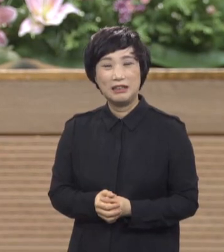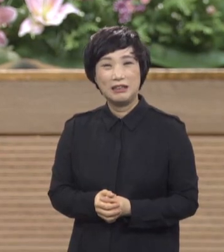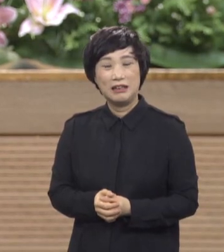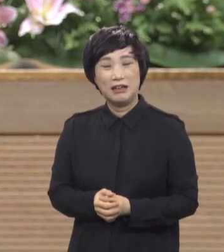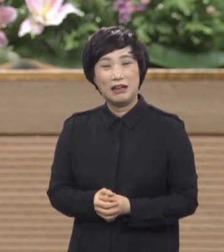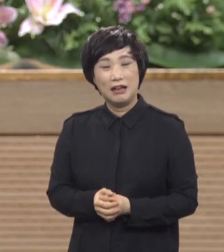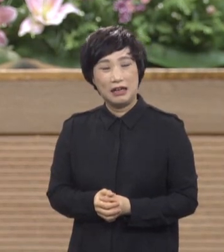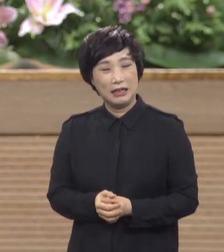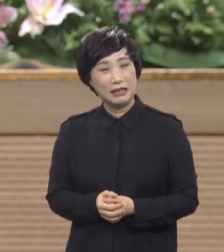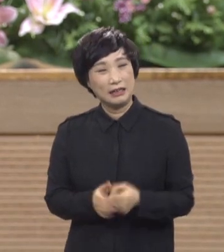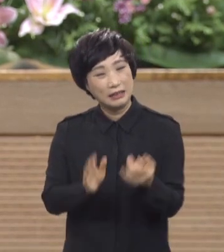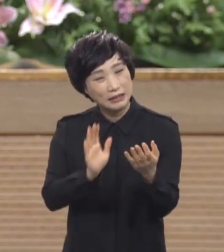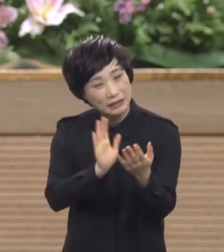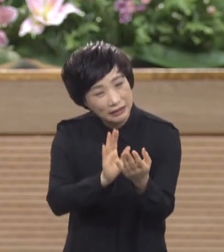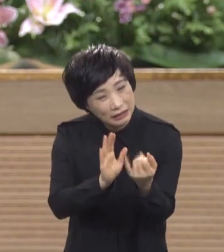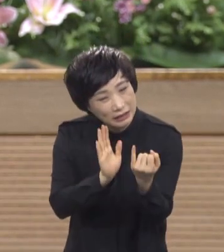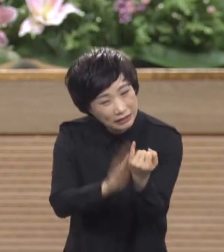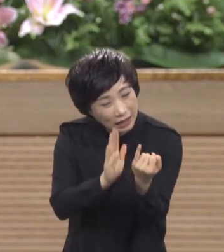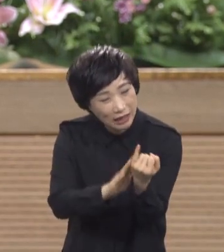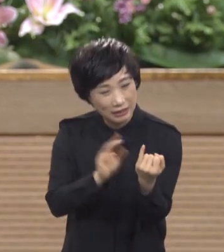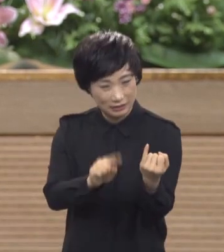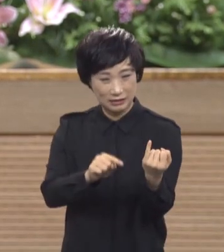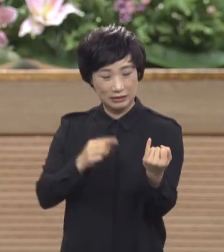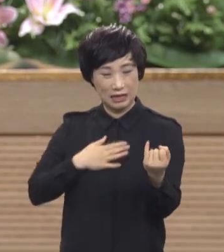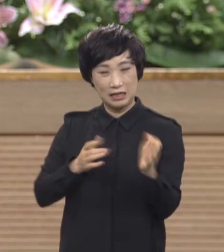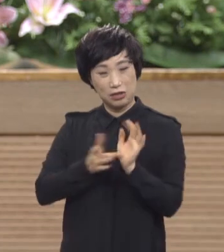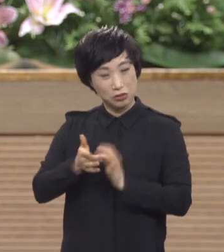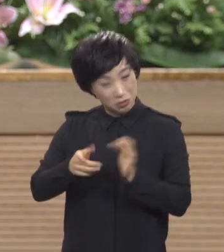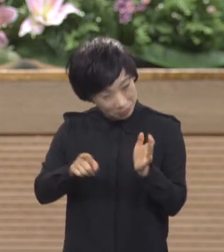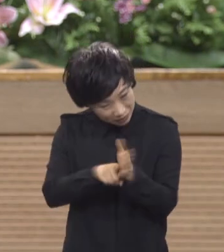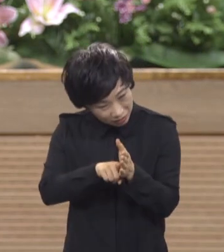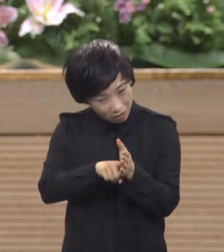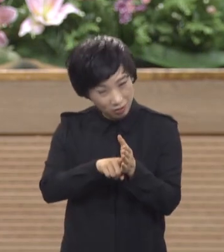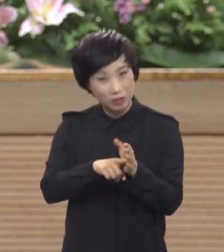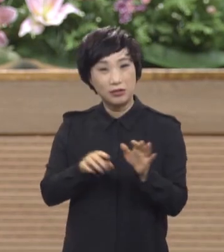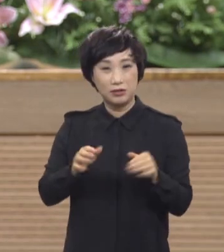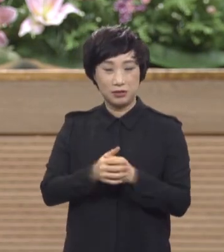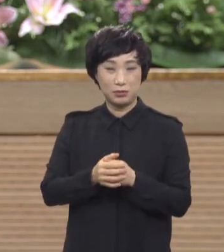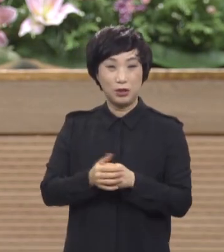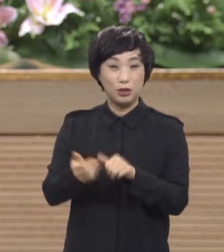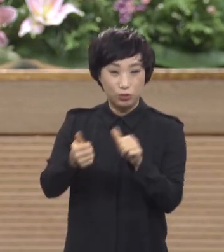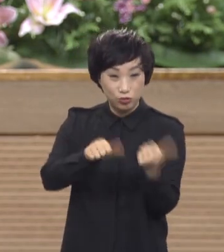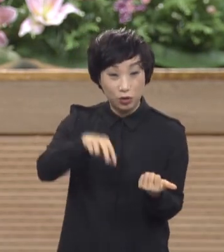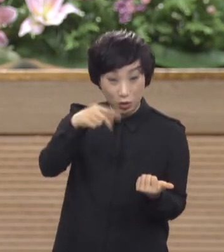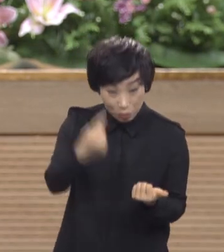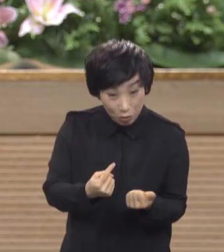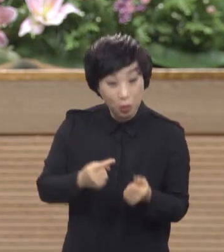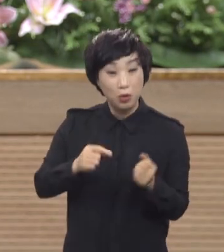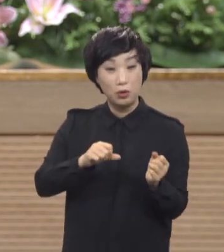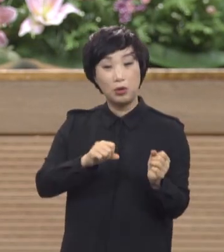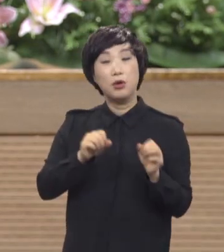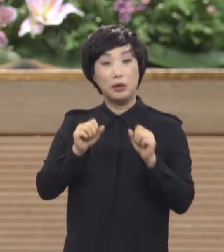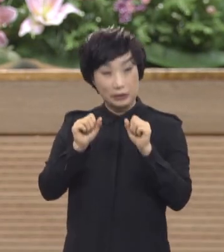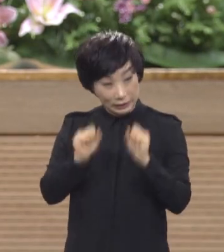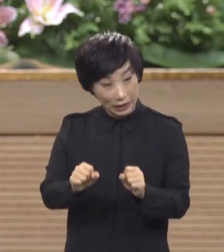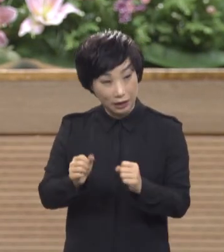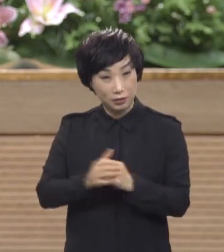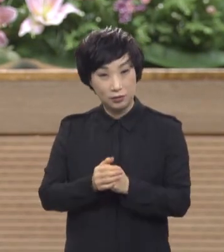마르다야 나를 믿는 자는 죽어도 살겠고